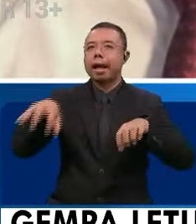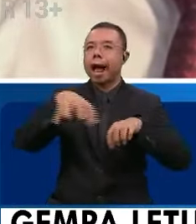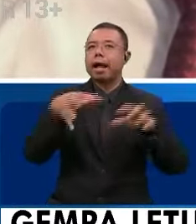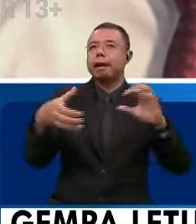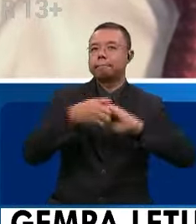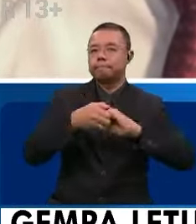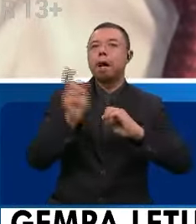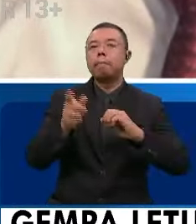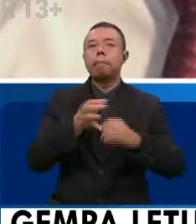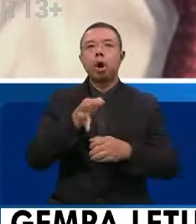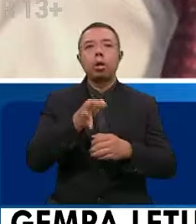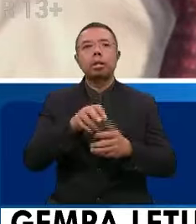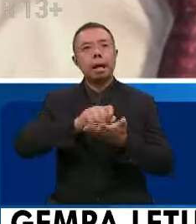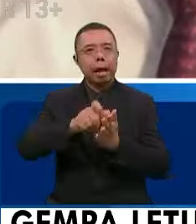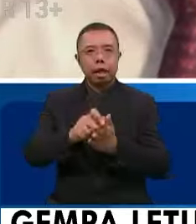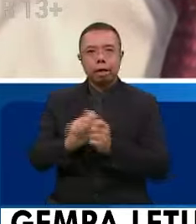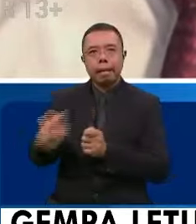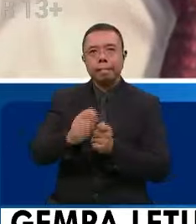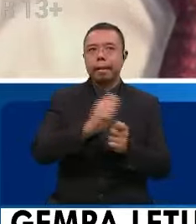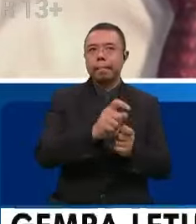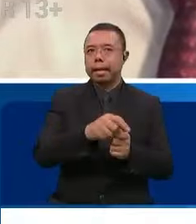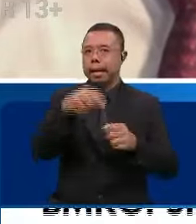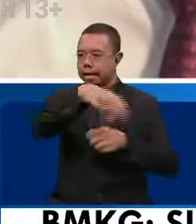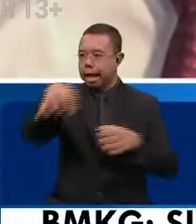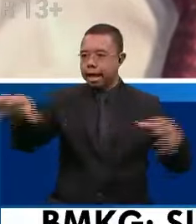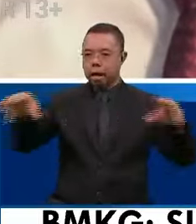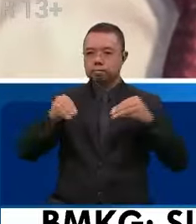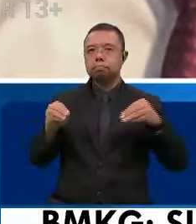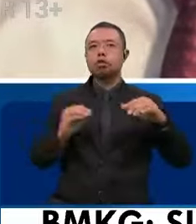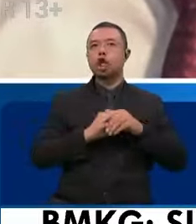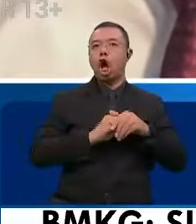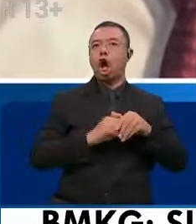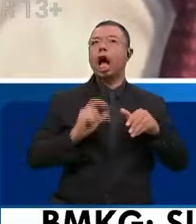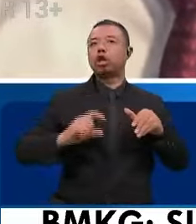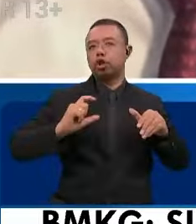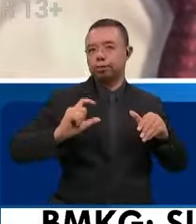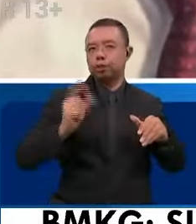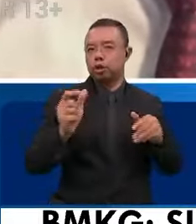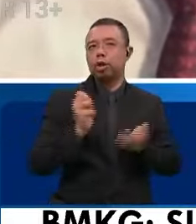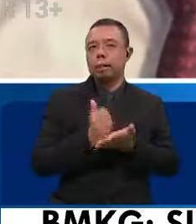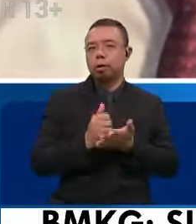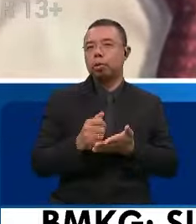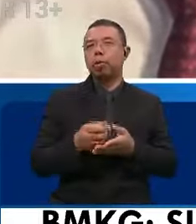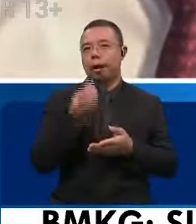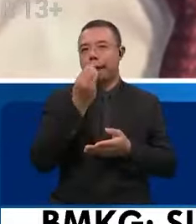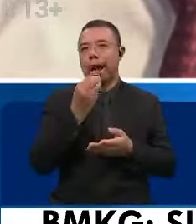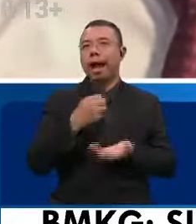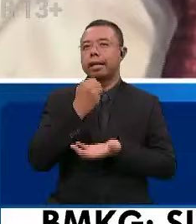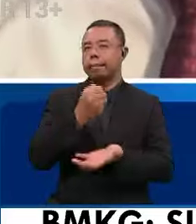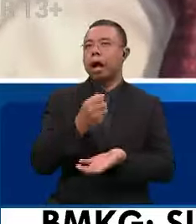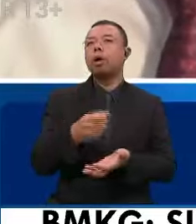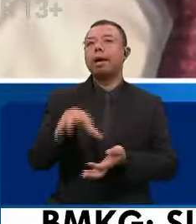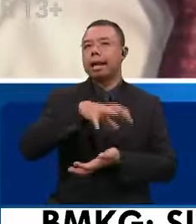Madiun sebagai kota konsumen tentunya perlu buffer stock yang cukup untuk mencukupi kebutuhan bahan pangan di Kota Madiun, sehingga